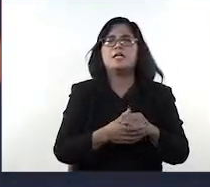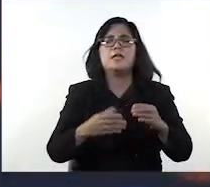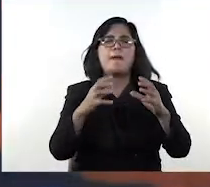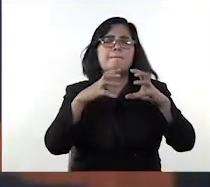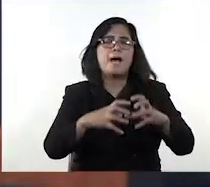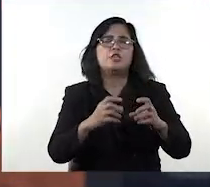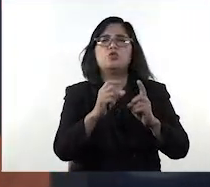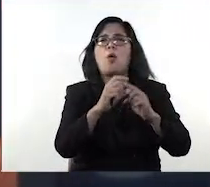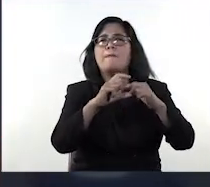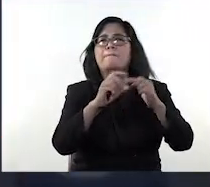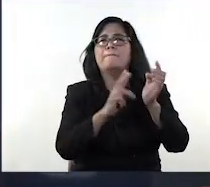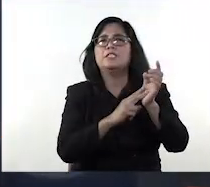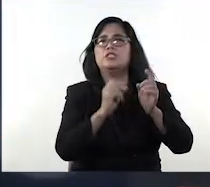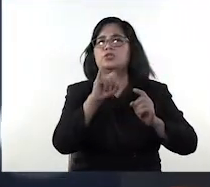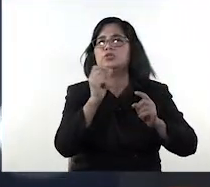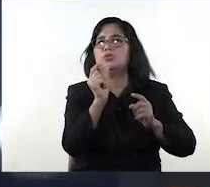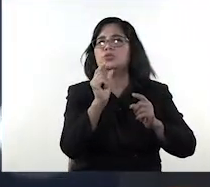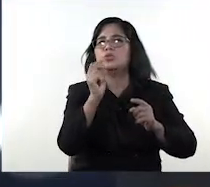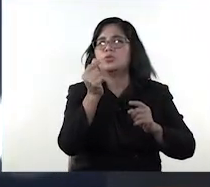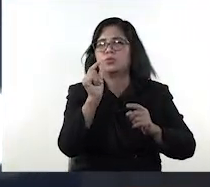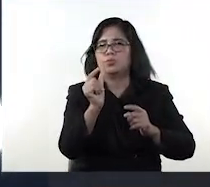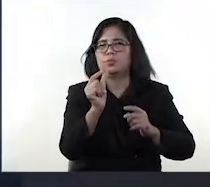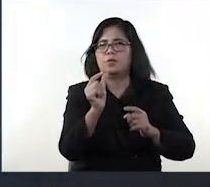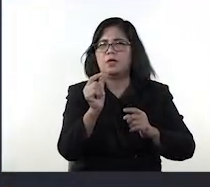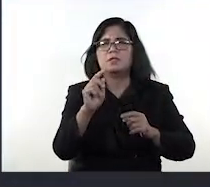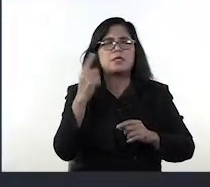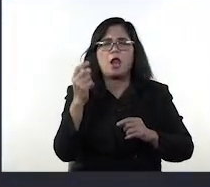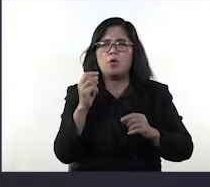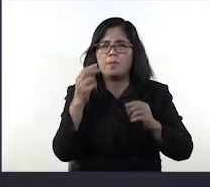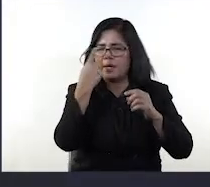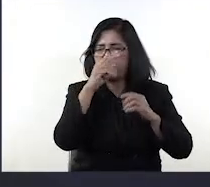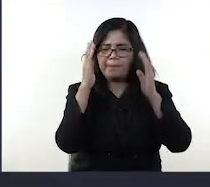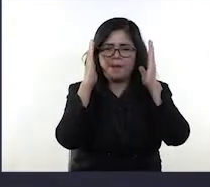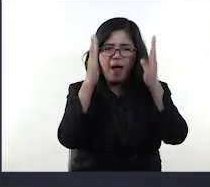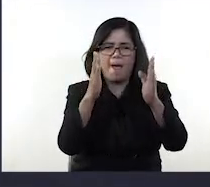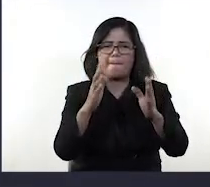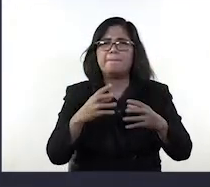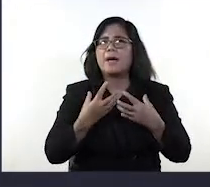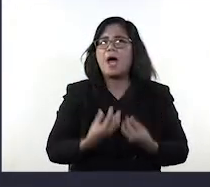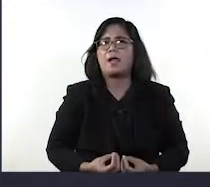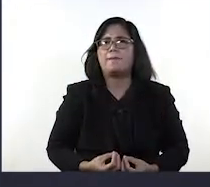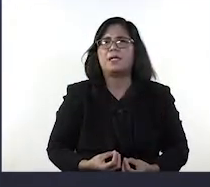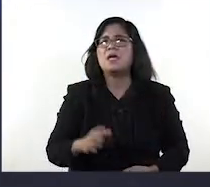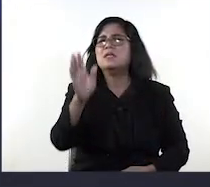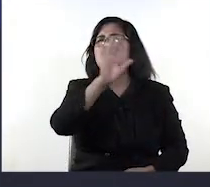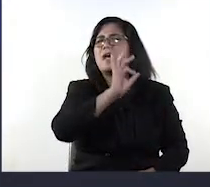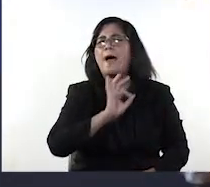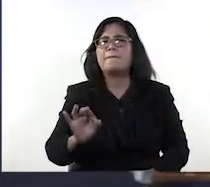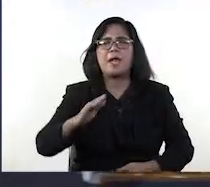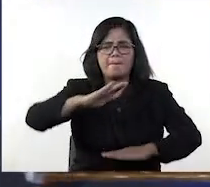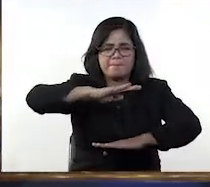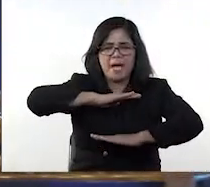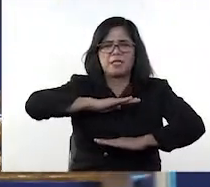dia selalu melihat pengharapan dalam hidup kita Hai jangan pernah batasi kuasa Allah Hai